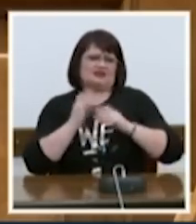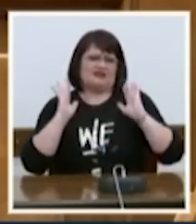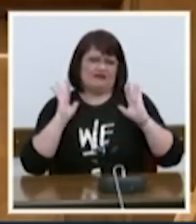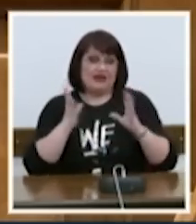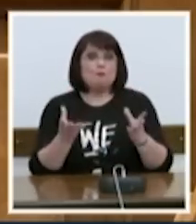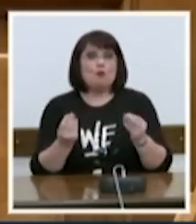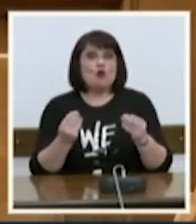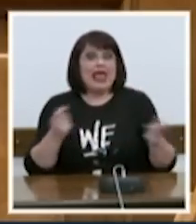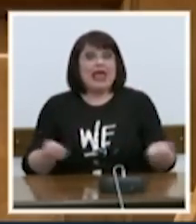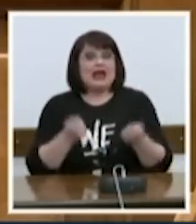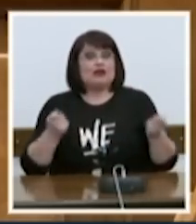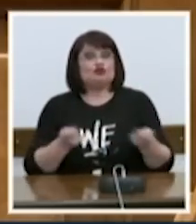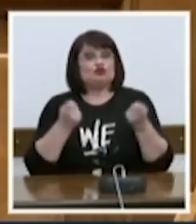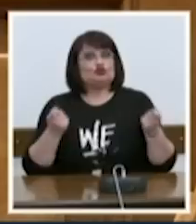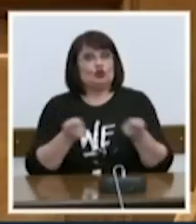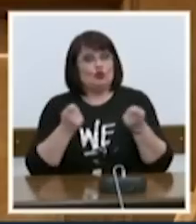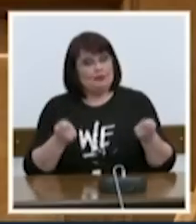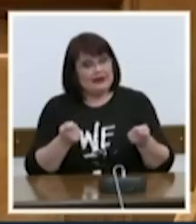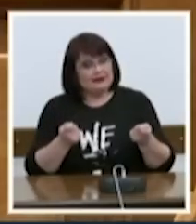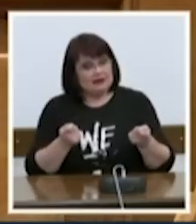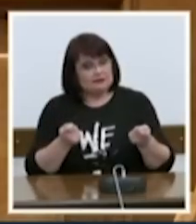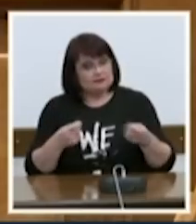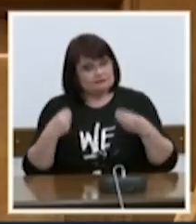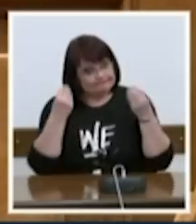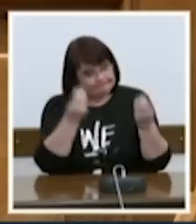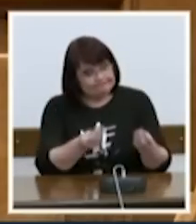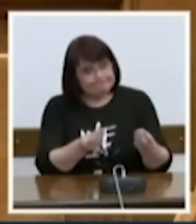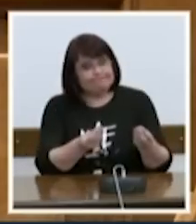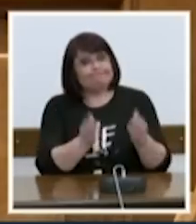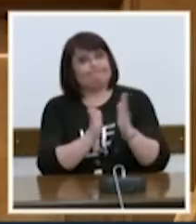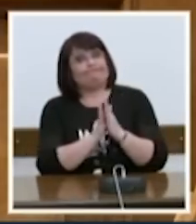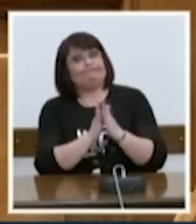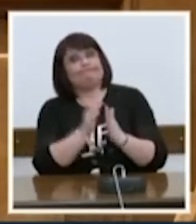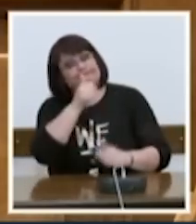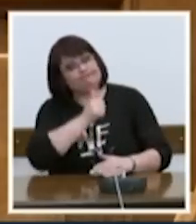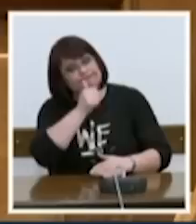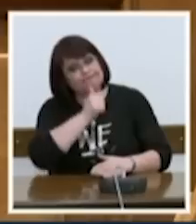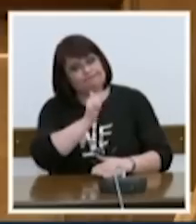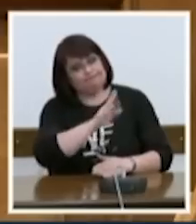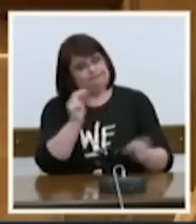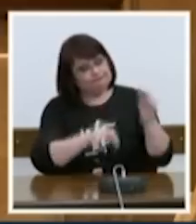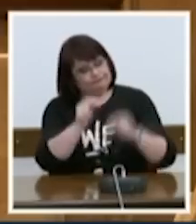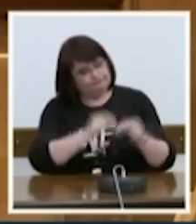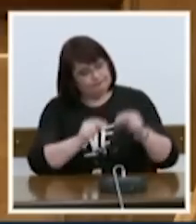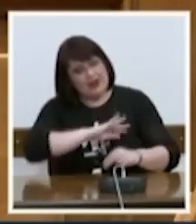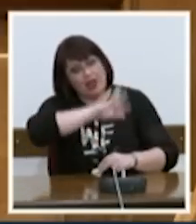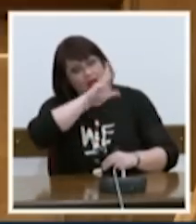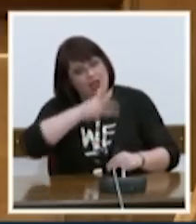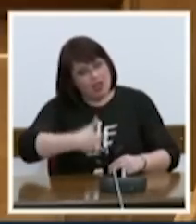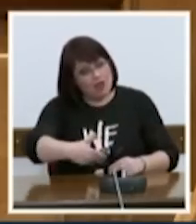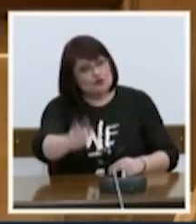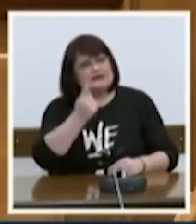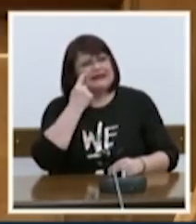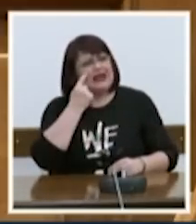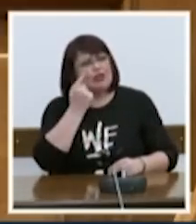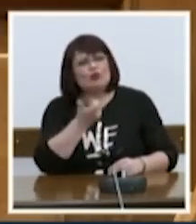εργαζόμενοι ακόμα σας έδωσαν τράτο, δείχνοντάς σας ανοχή με την ψήφο τους μέχρι να δουν